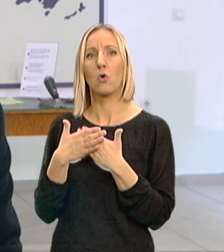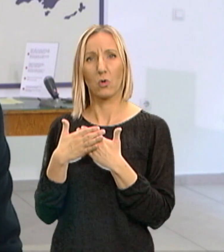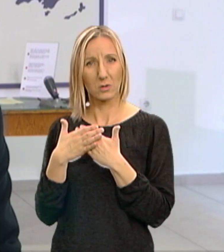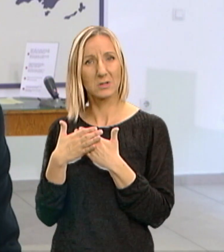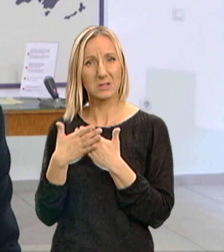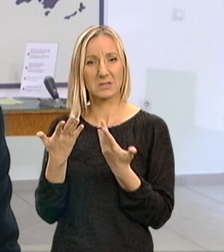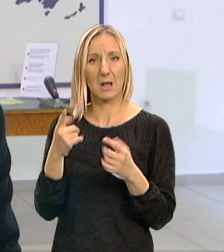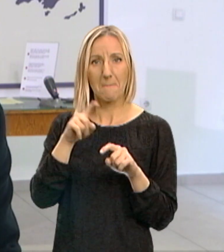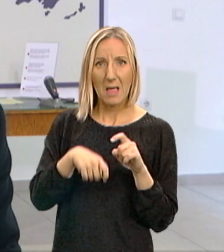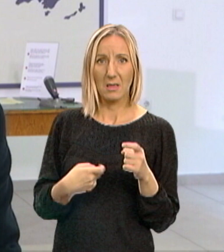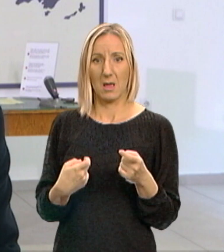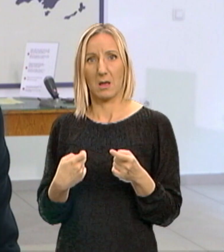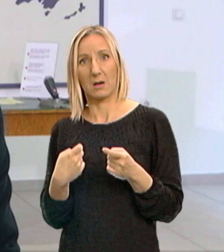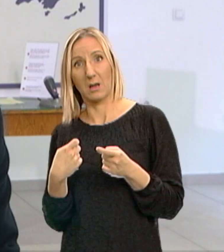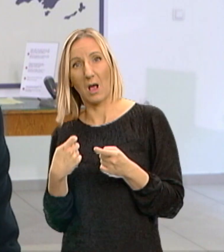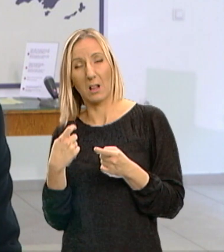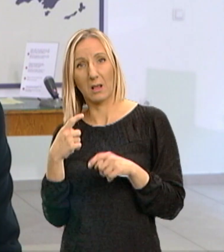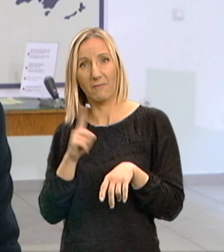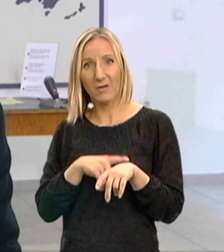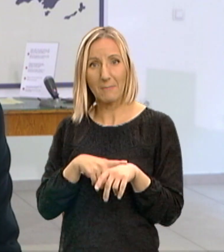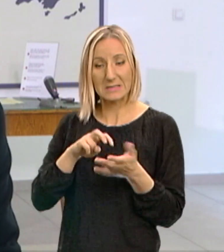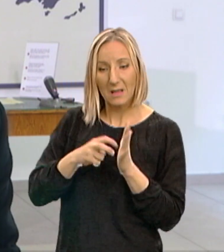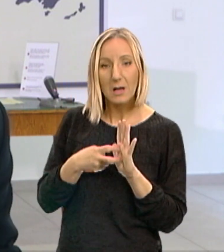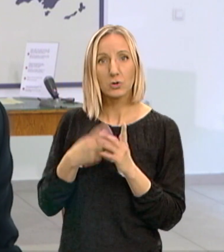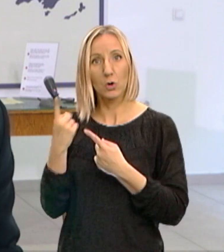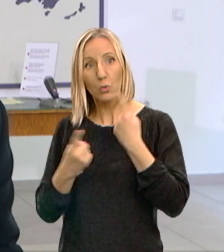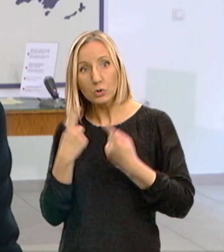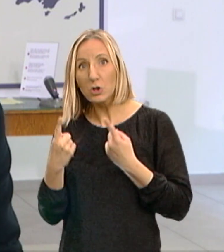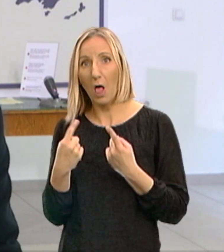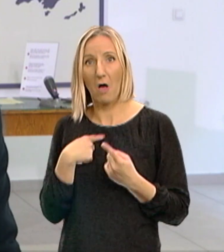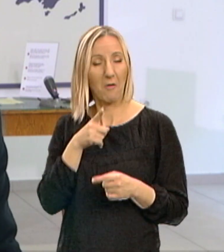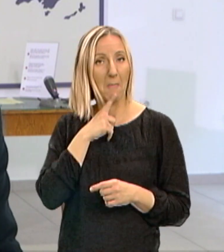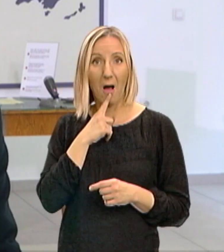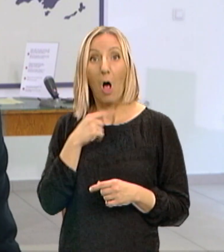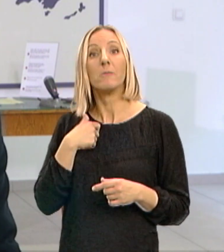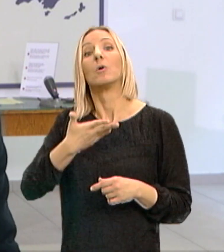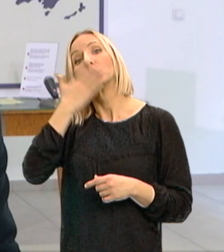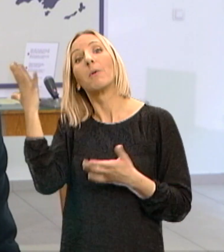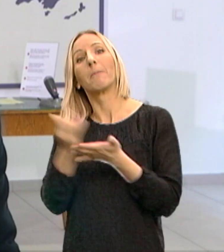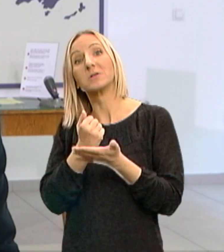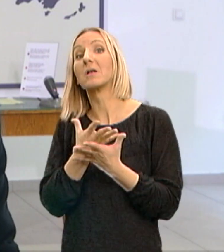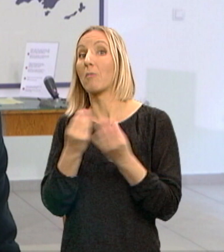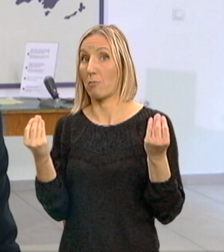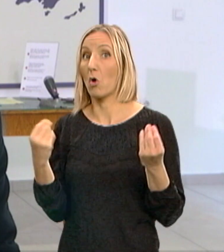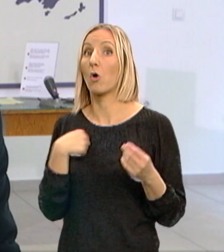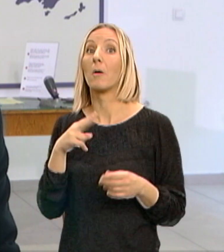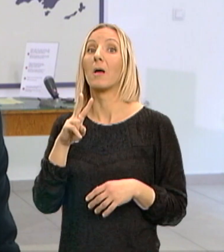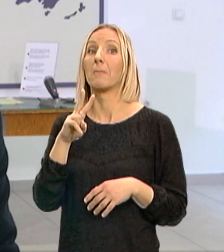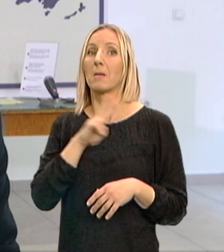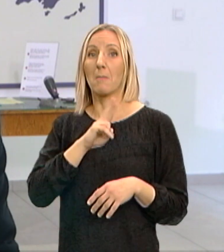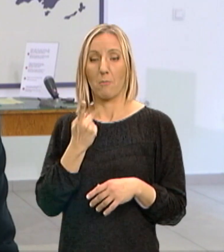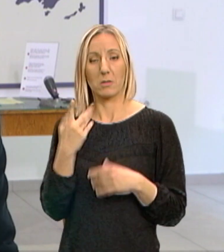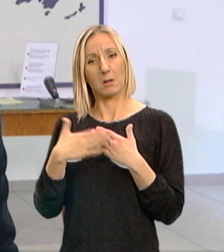materijalnih, tehničkih, vremenskih uslova u kojima smo radili. Smatram da smo čak i postigli mnogo toga. Mi sad već imamo jedan odnos u